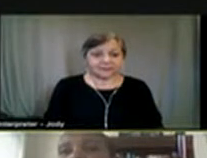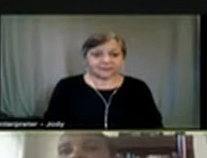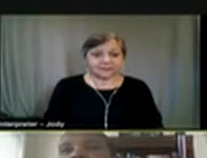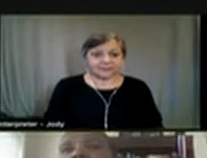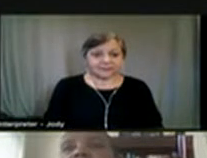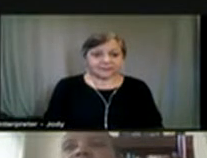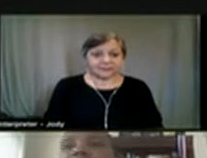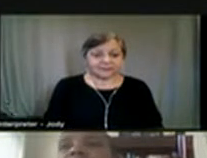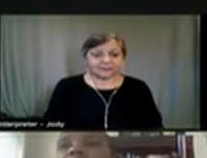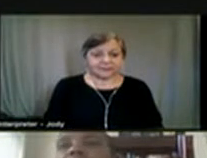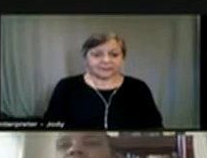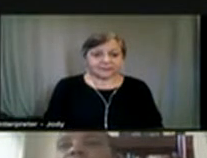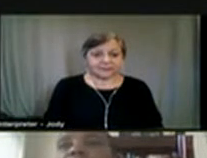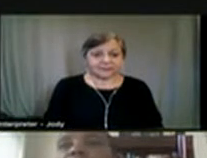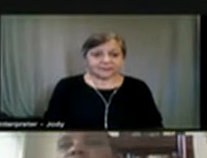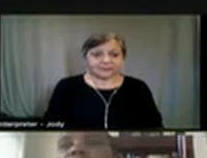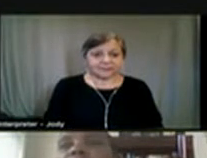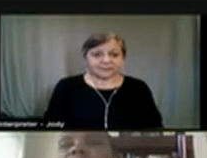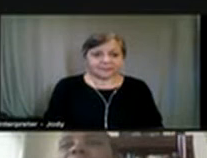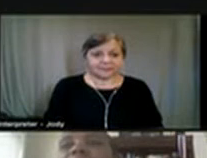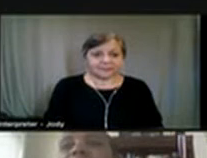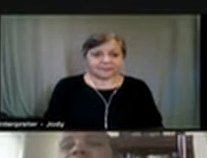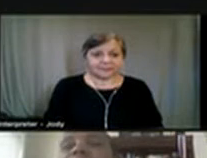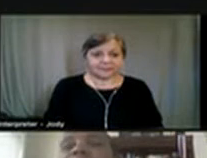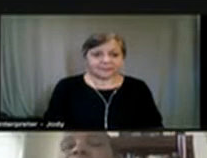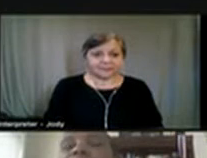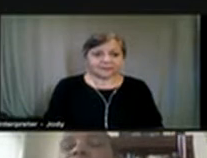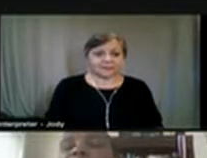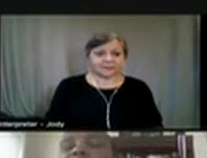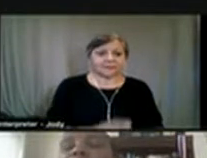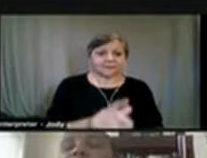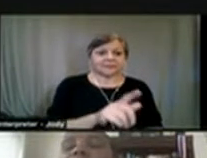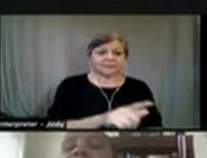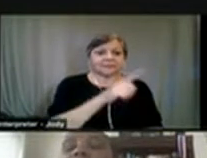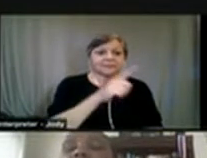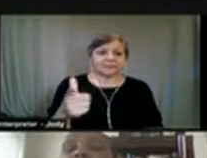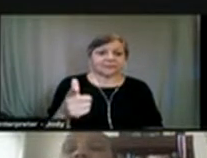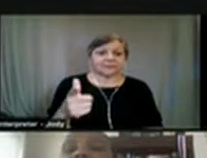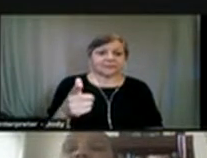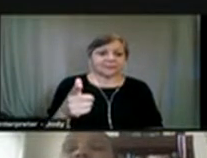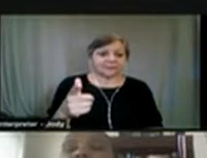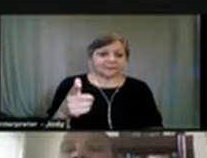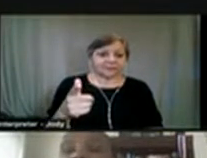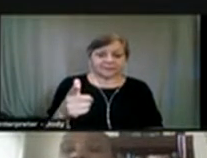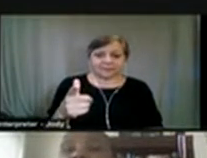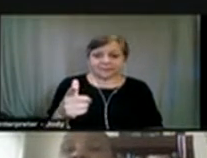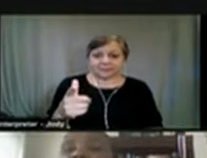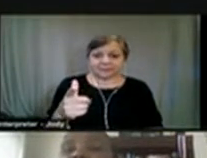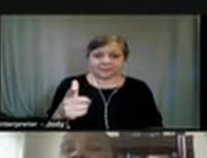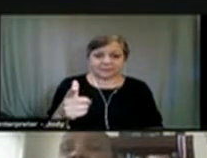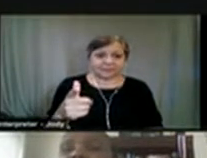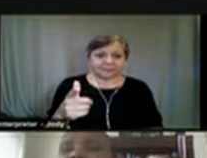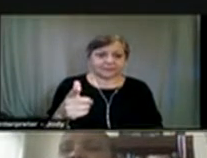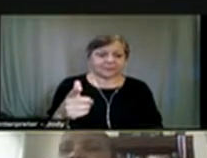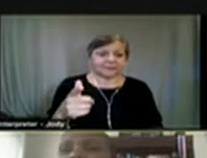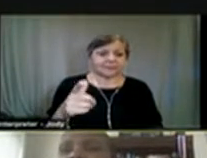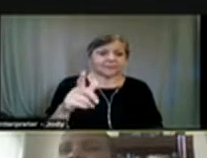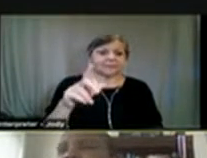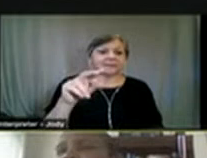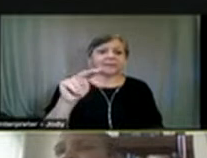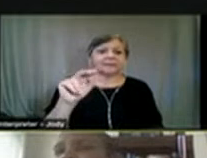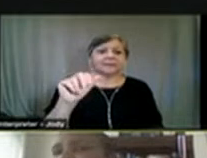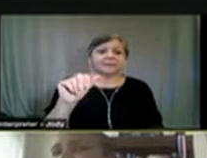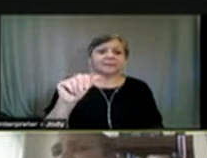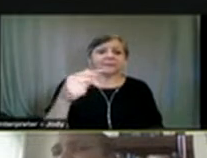parlons. Next question. Daniel. Thank you. Yeah, I have a question. Sometimes it